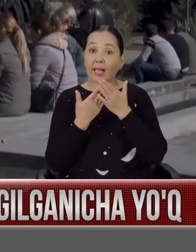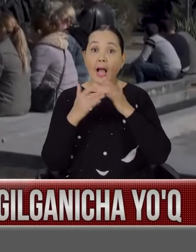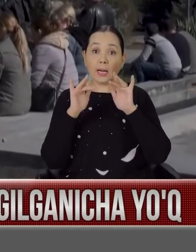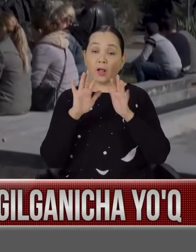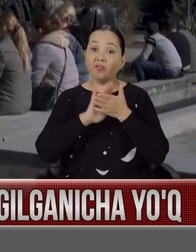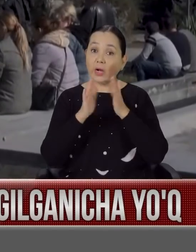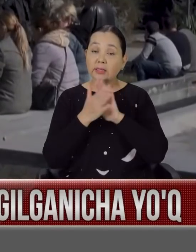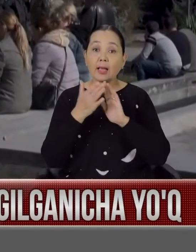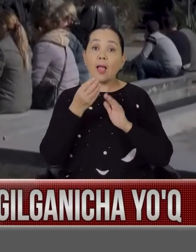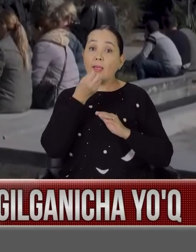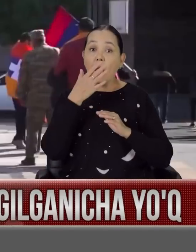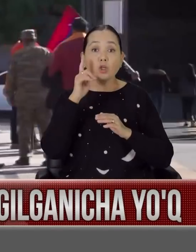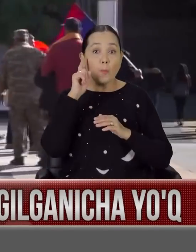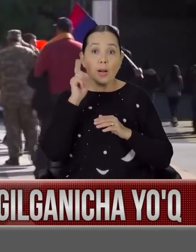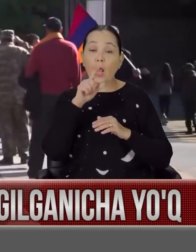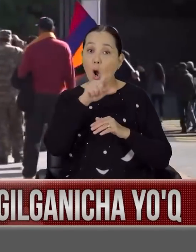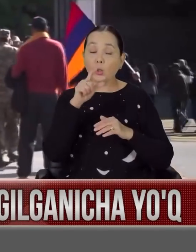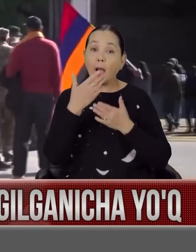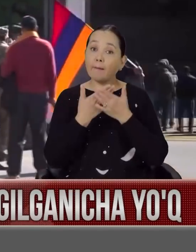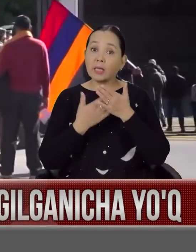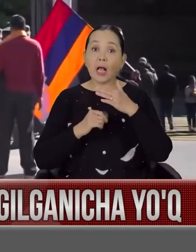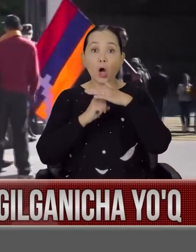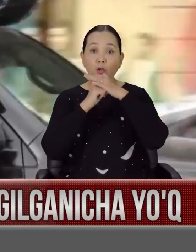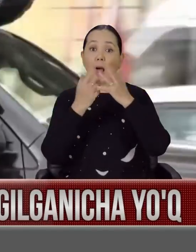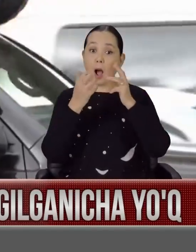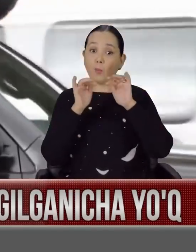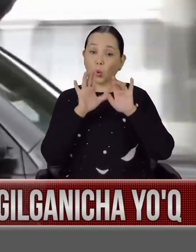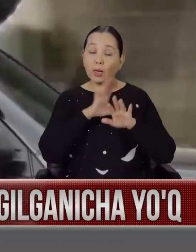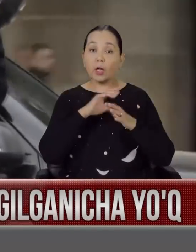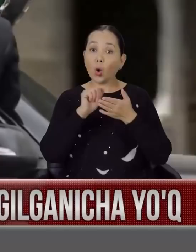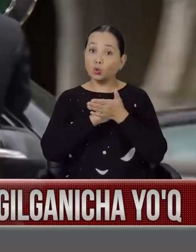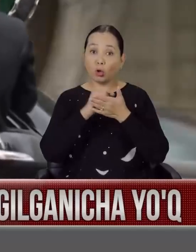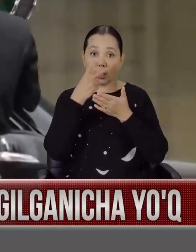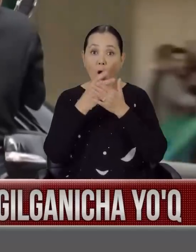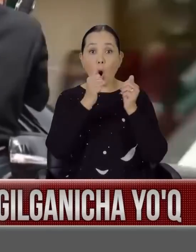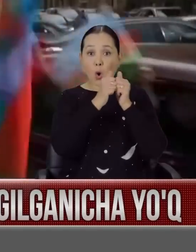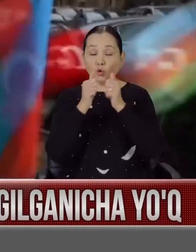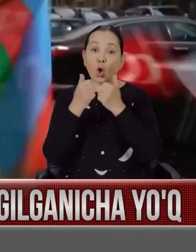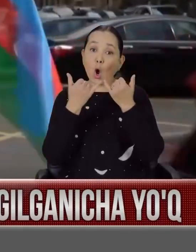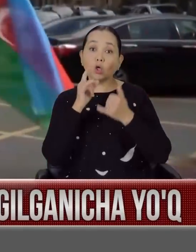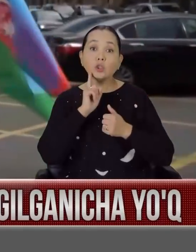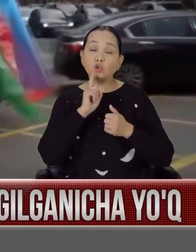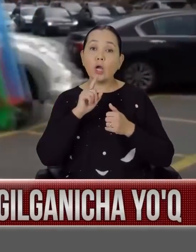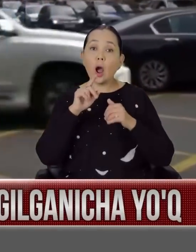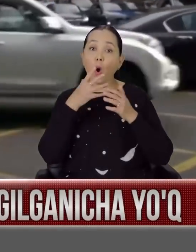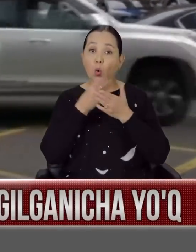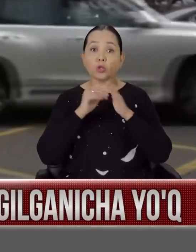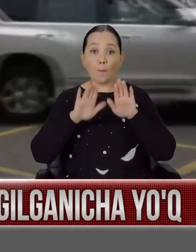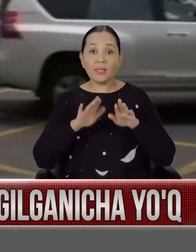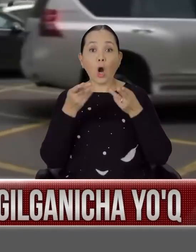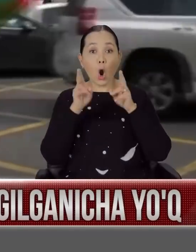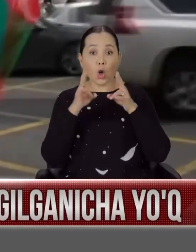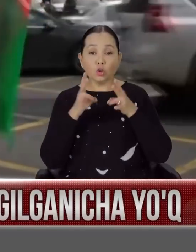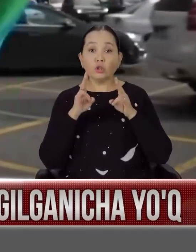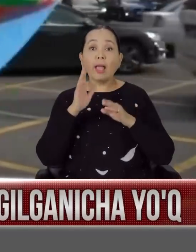va vaziyatni eng yaxshi biladigan odamlarning maslahati asosida qabul qilingan. Hujjatga ko'ra, qo'shinlar hozircha o'z pozitsiyalarida qolishlari